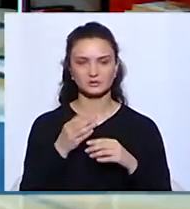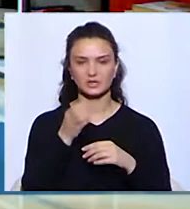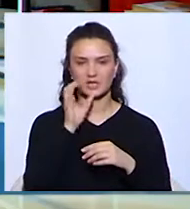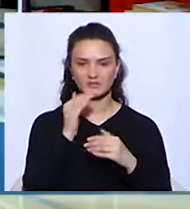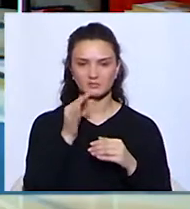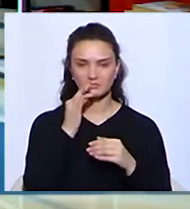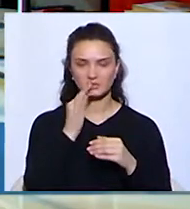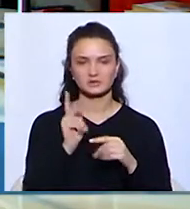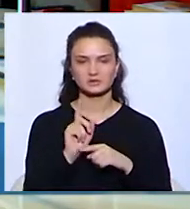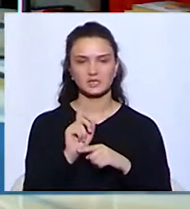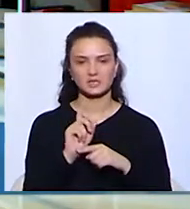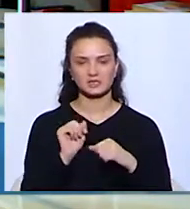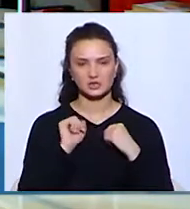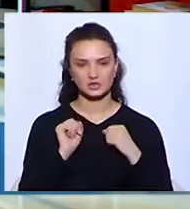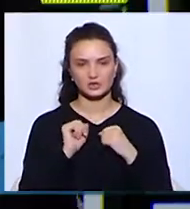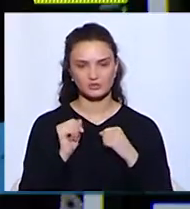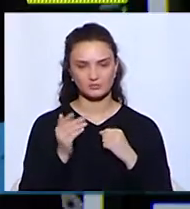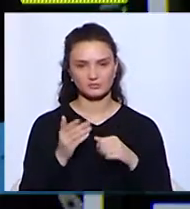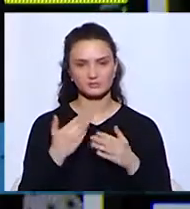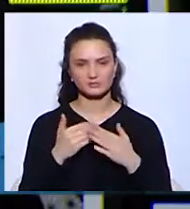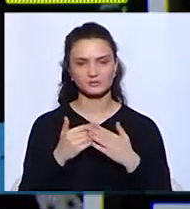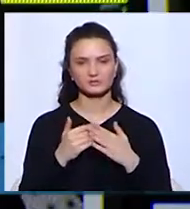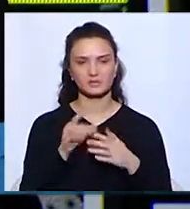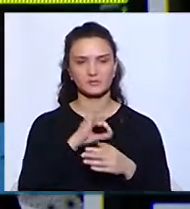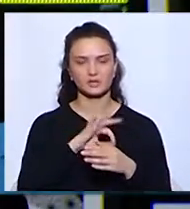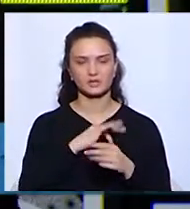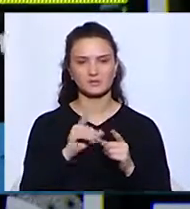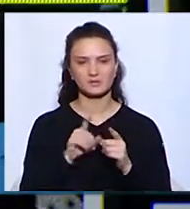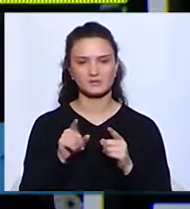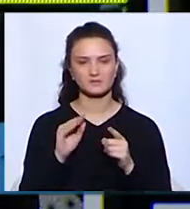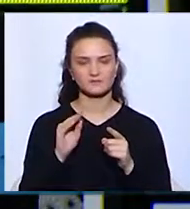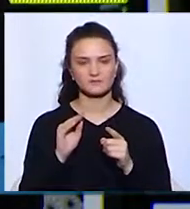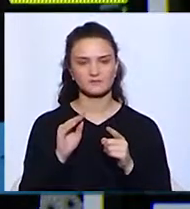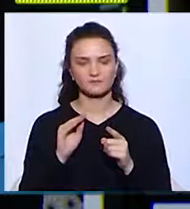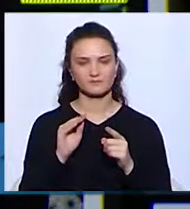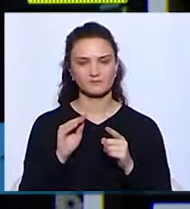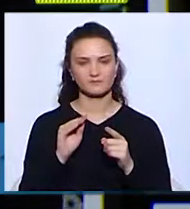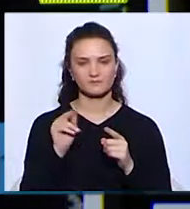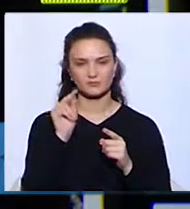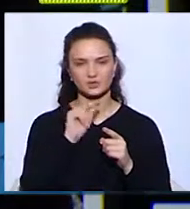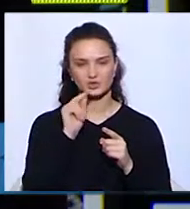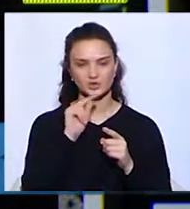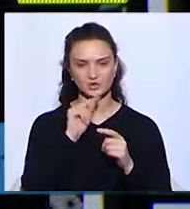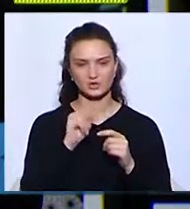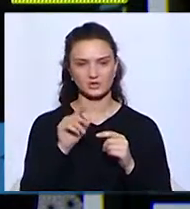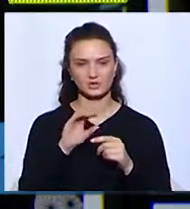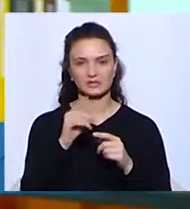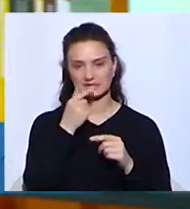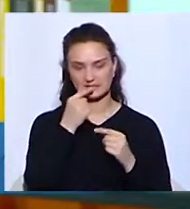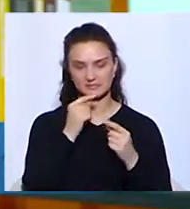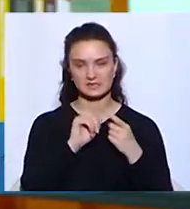დაალევინა მერე სანთლით ცდილობს. ფართოდ გამოიყენება ეს ფლუები, ანუ ჩაის სახით, ანუ